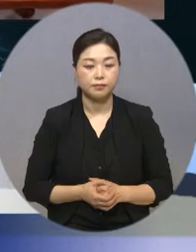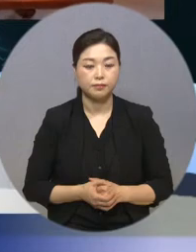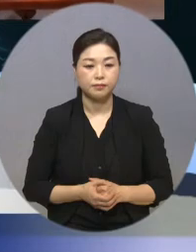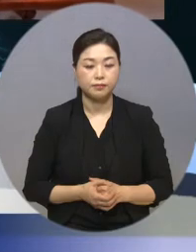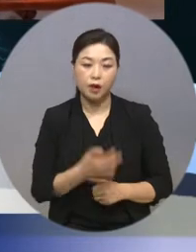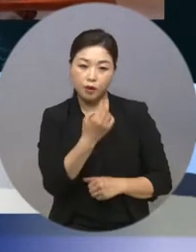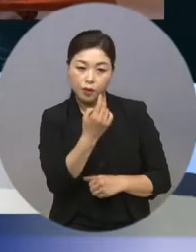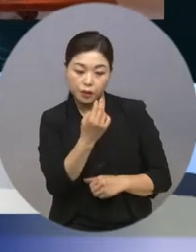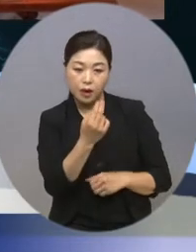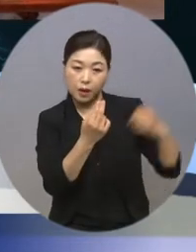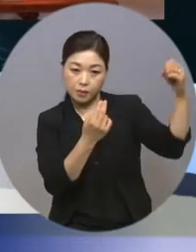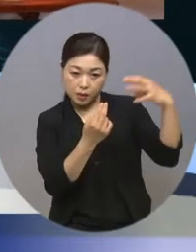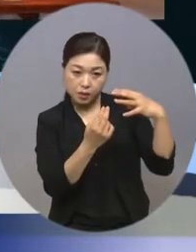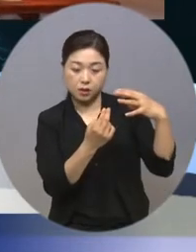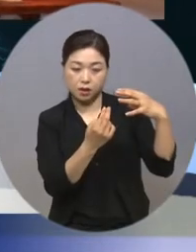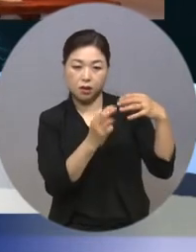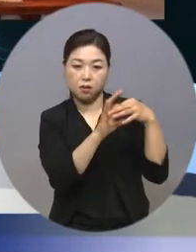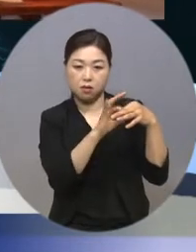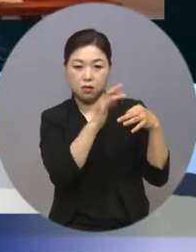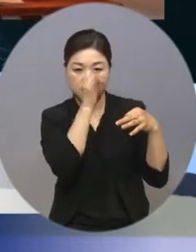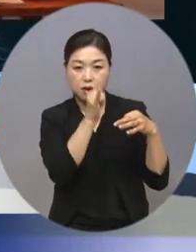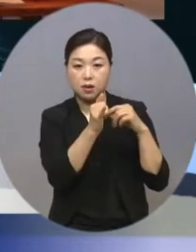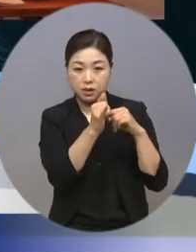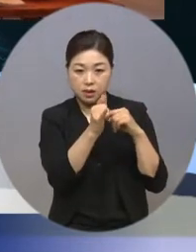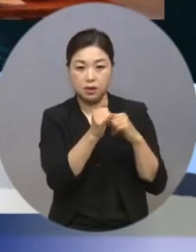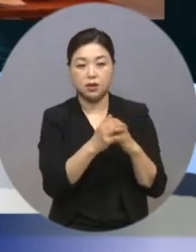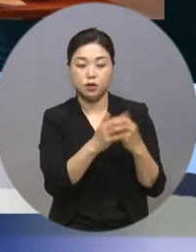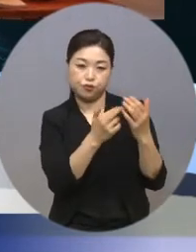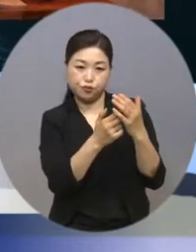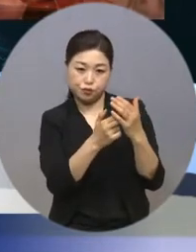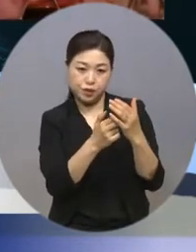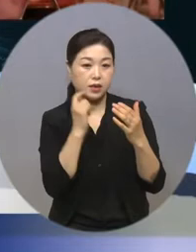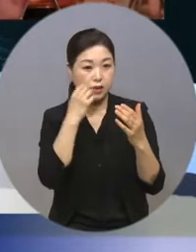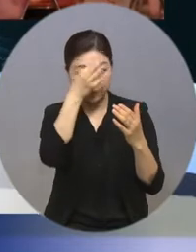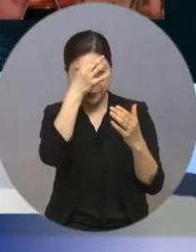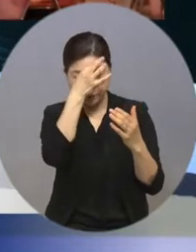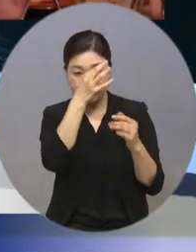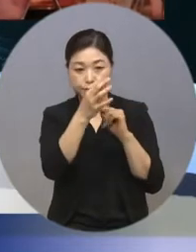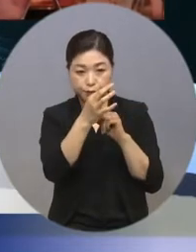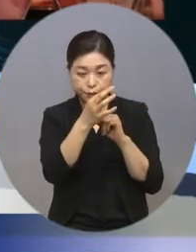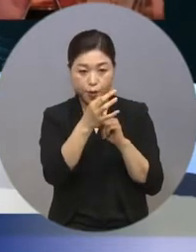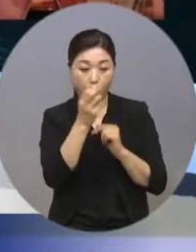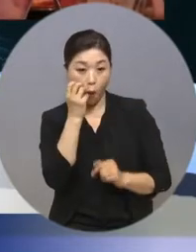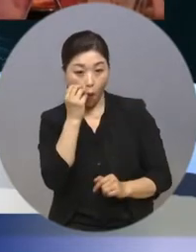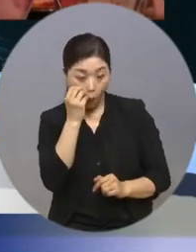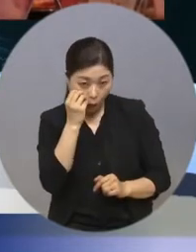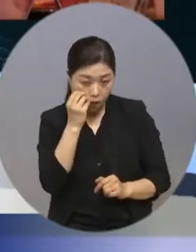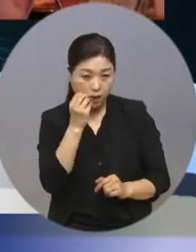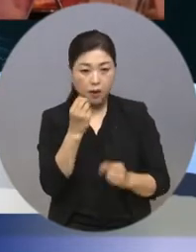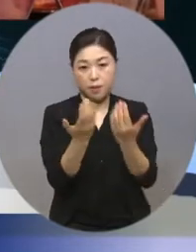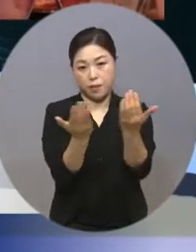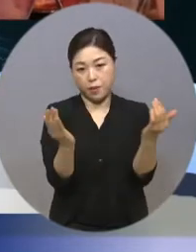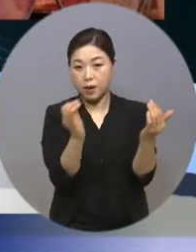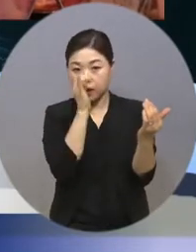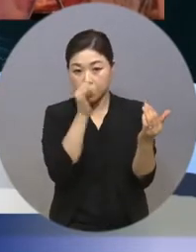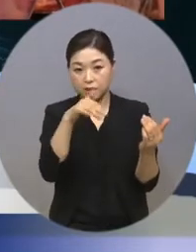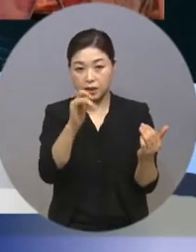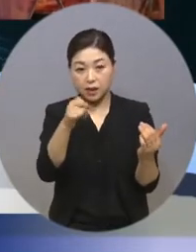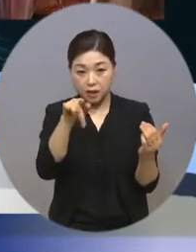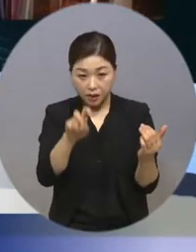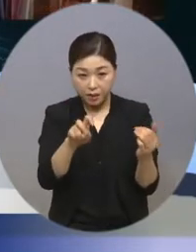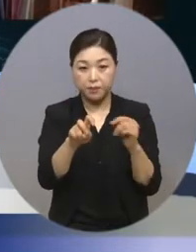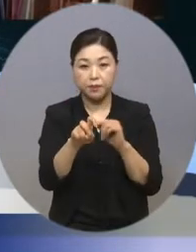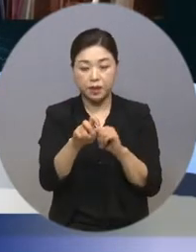유리와 빛으로 만들어내는 예술, 스테인드 글라스로 신비로운 작품을 선보이는 채가람 작가의 전시가 순천에서